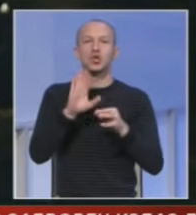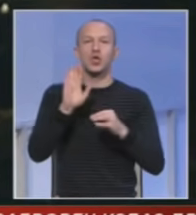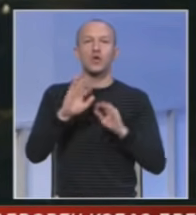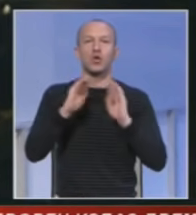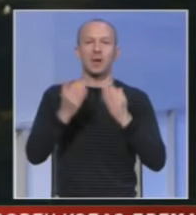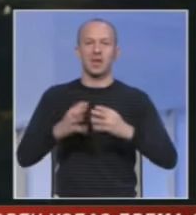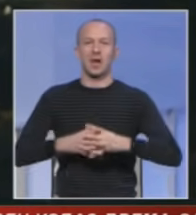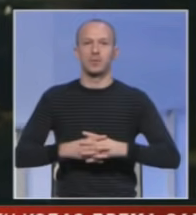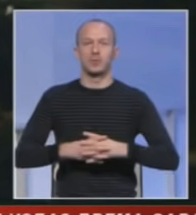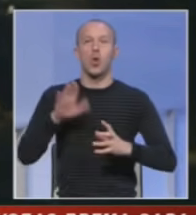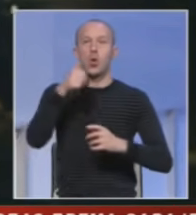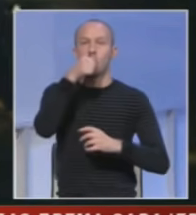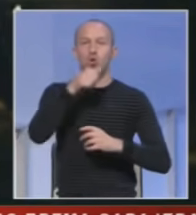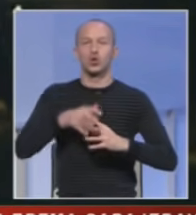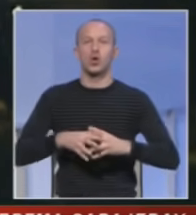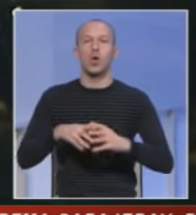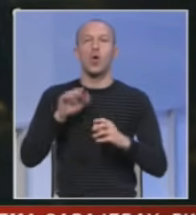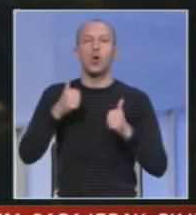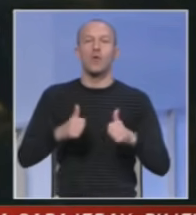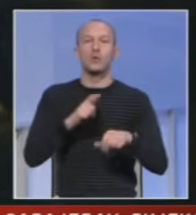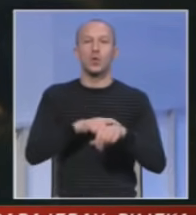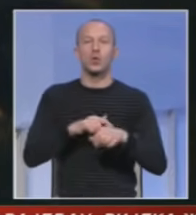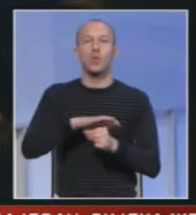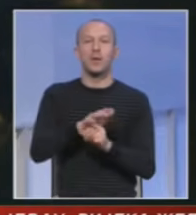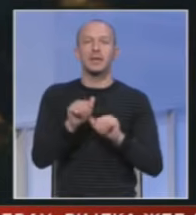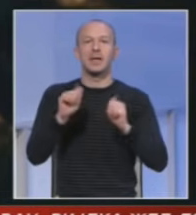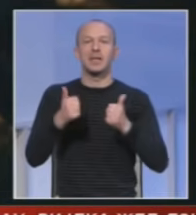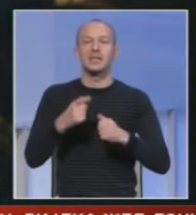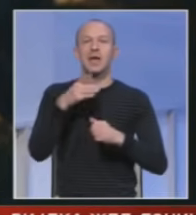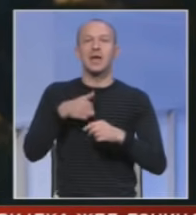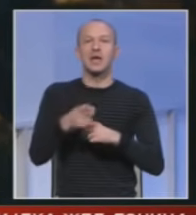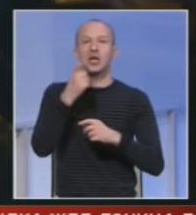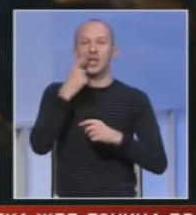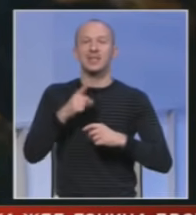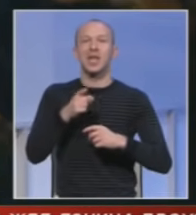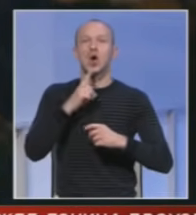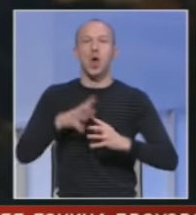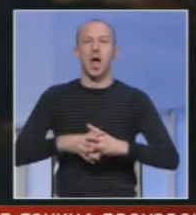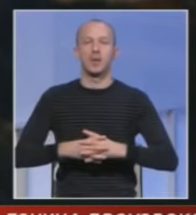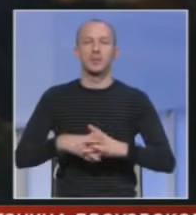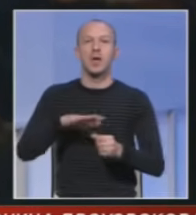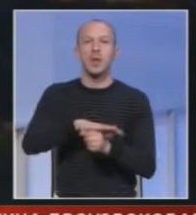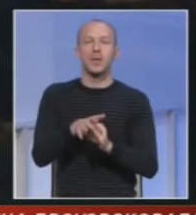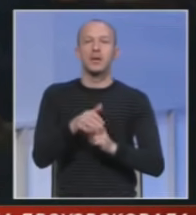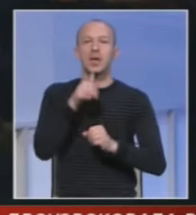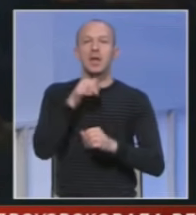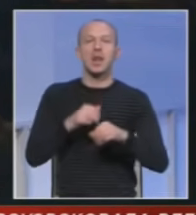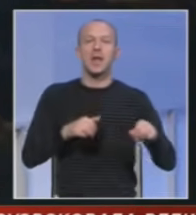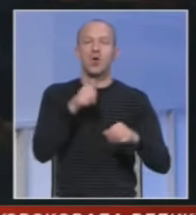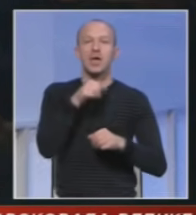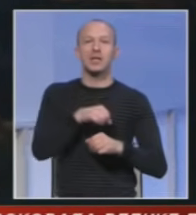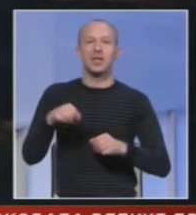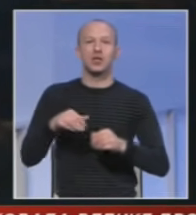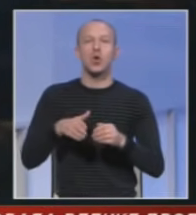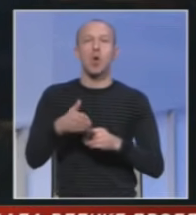njihovih objekata. Ono što je u ovom trenutku pretnja jeste reka Željeznica koja preti i levo i desnoj